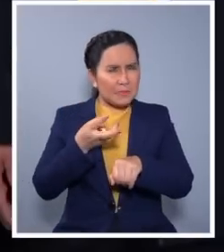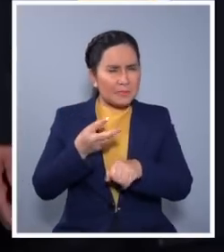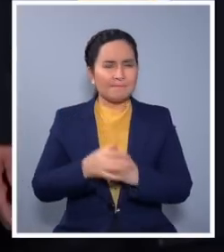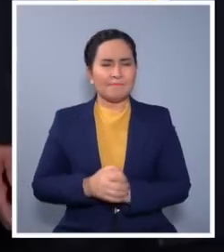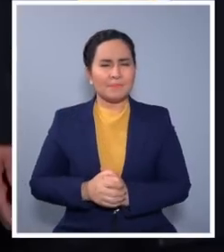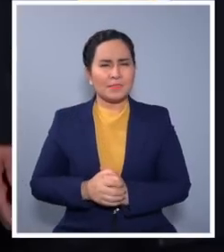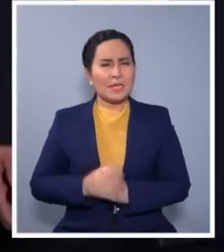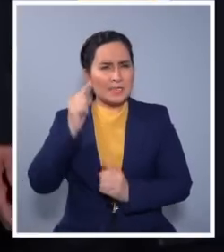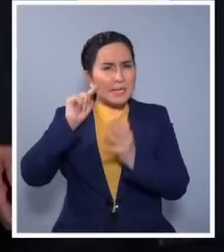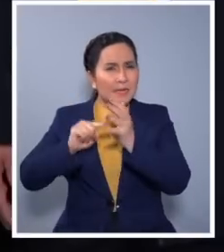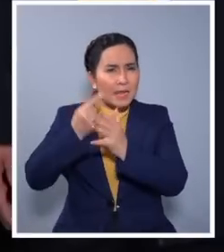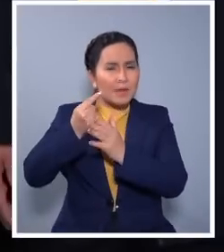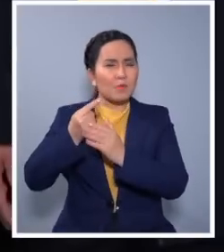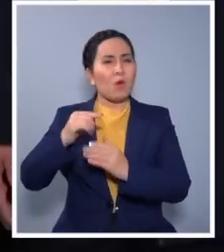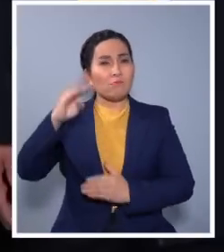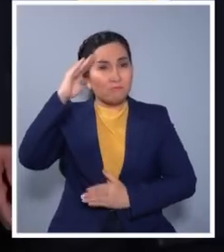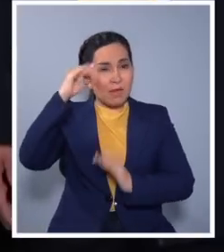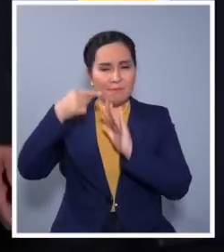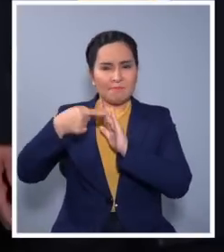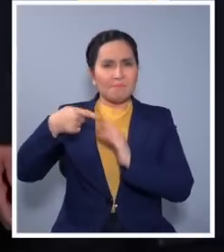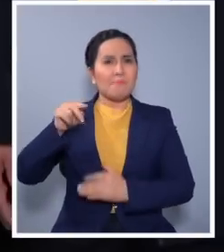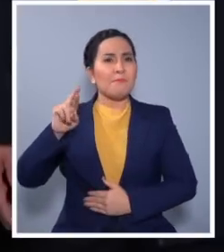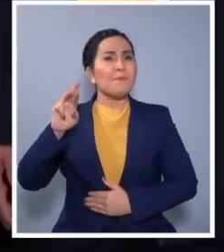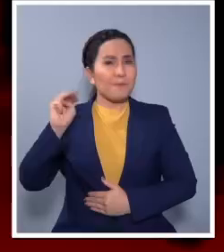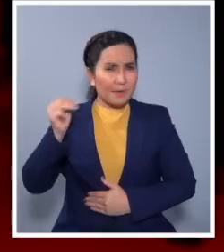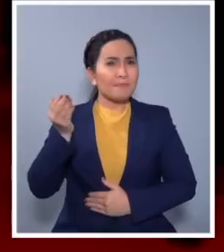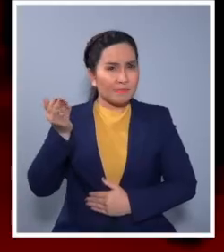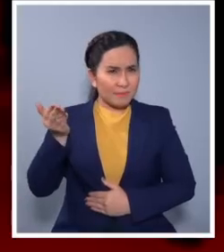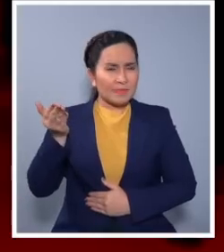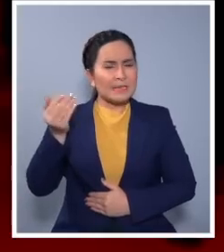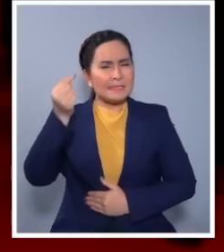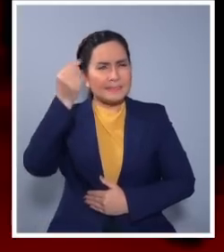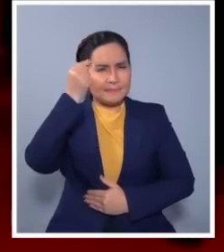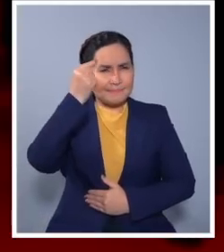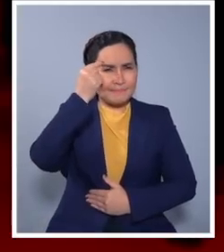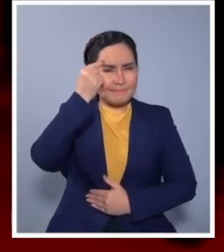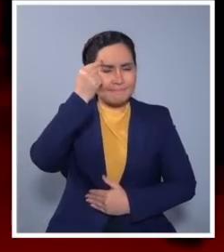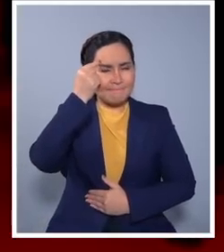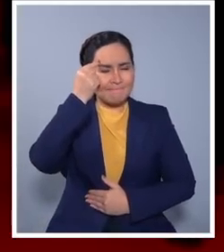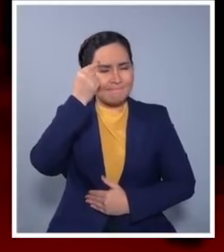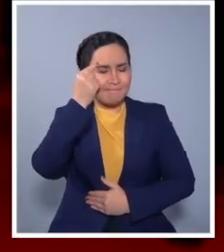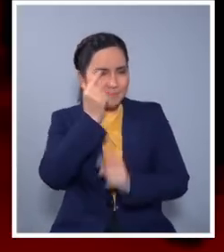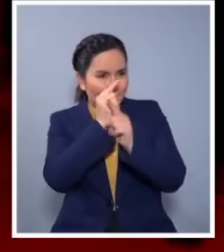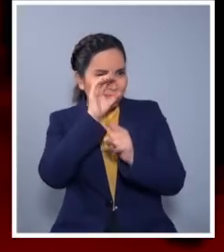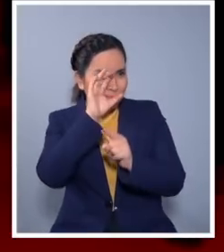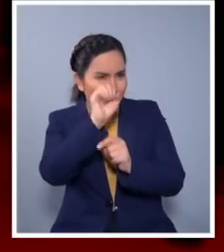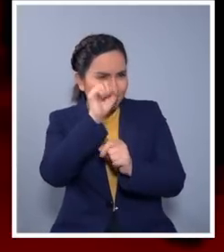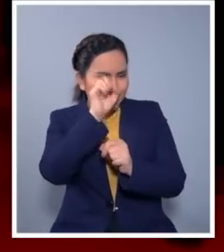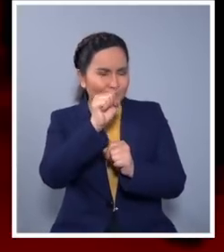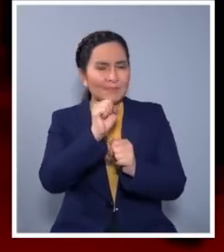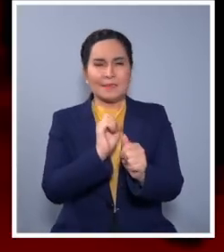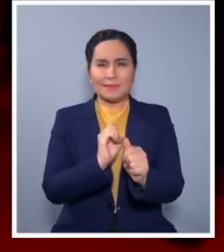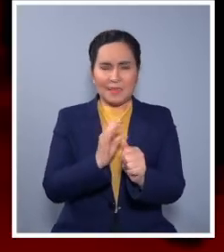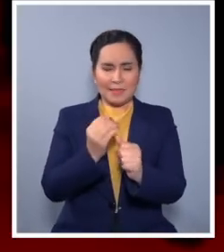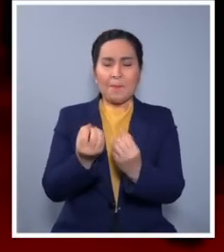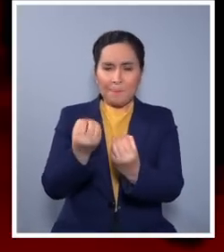พลเอกเปรมเนี่ยท่านได้มีข้อสังเกตท่านก็ให้ข้อสังเก